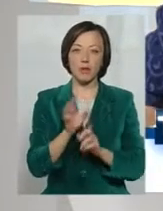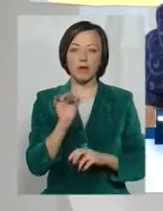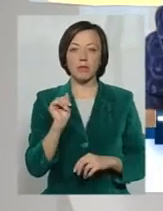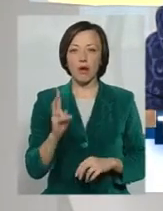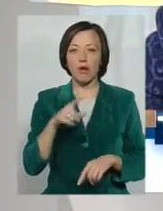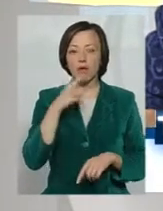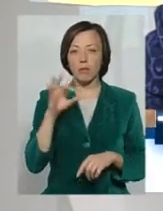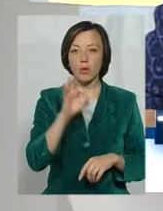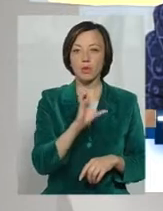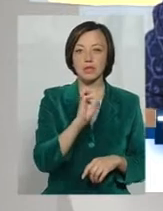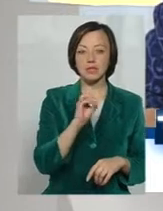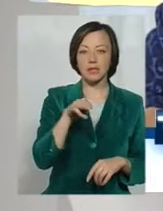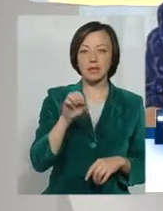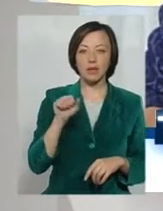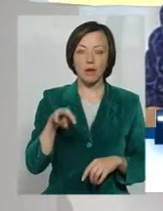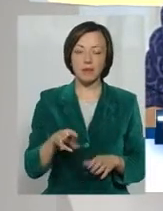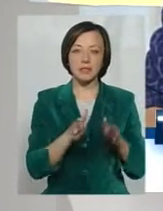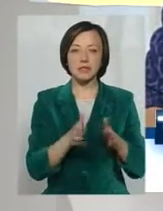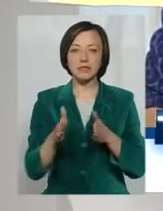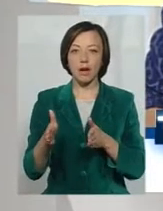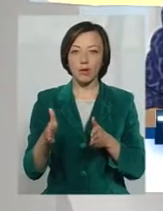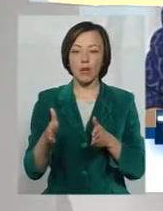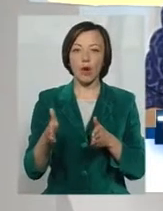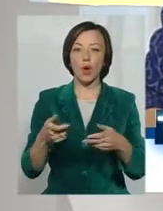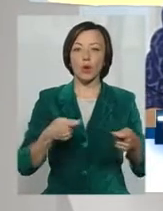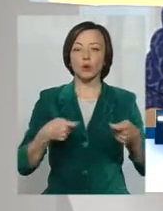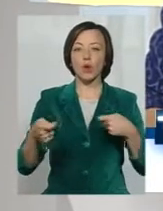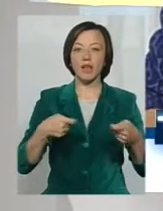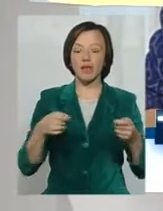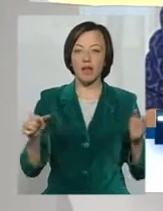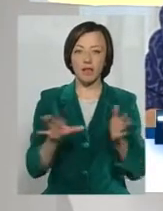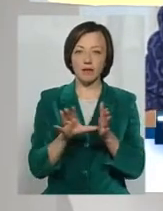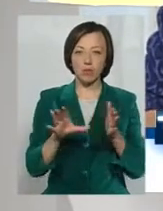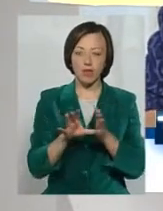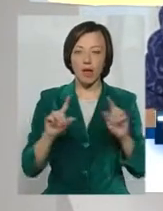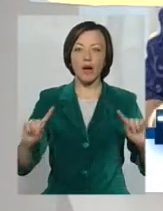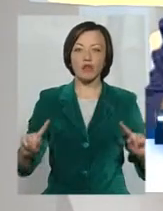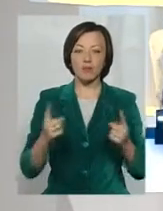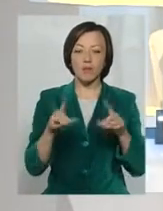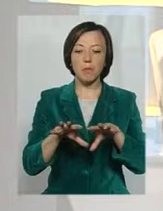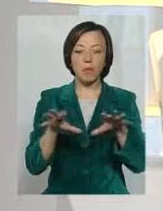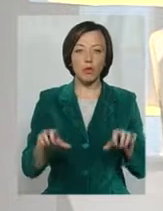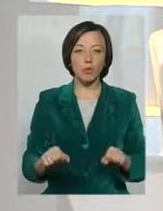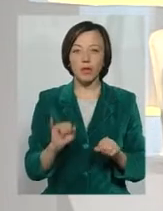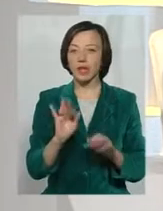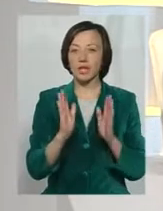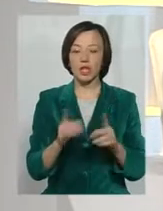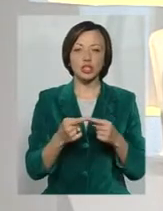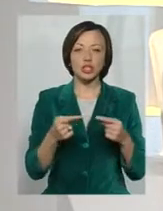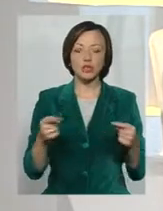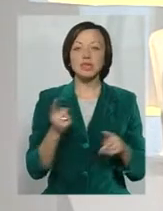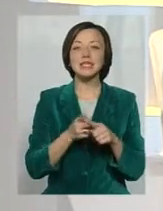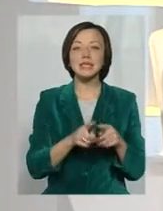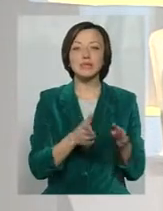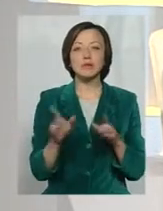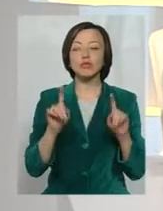про СЕТАМ – систему торгів, електронних торгів арештованим майном і не лише. Що це за система,